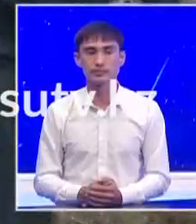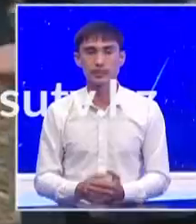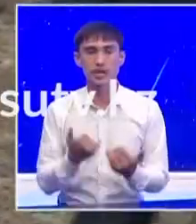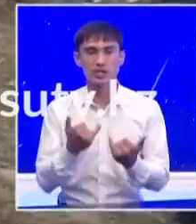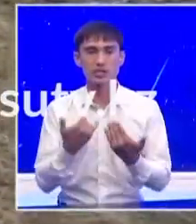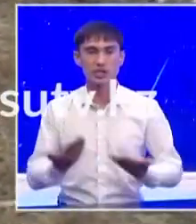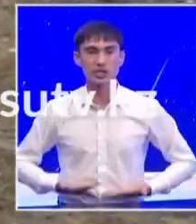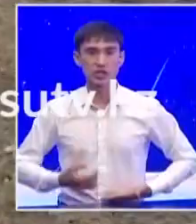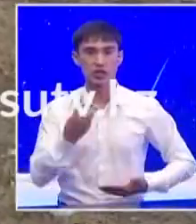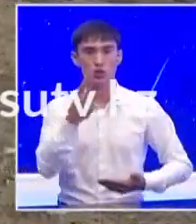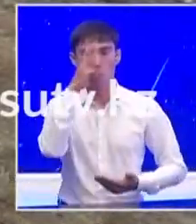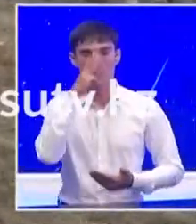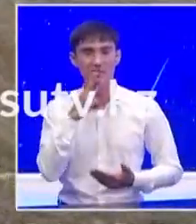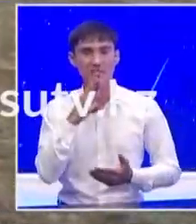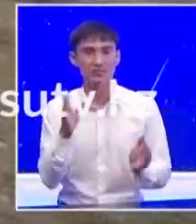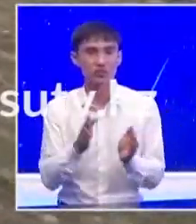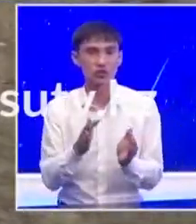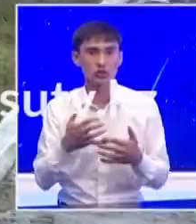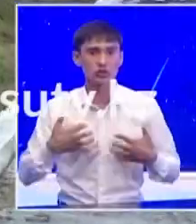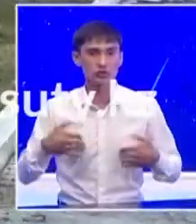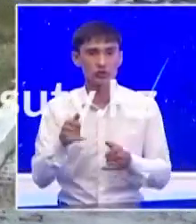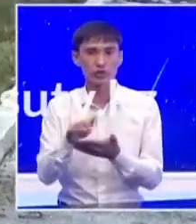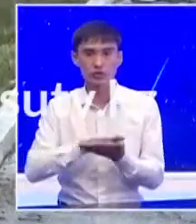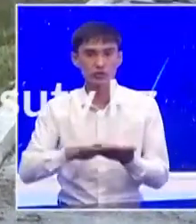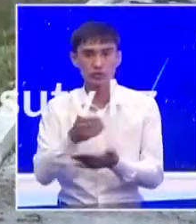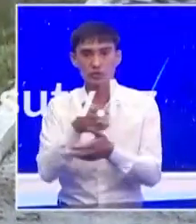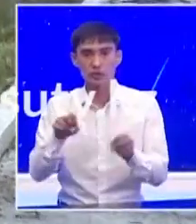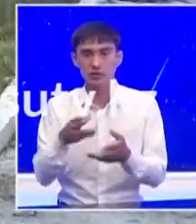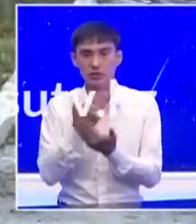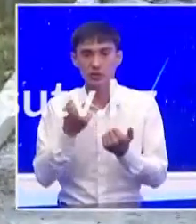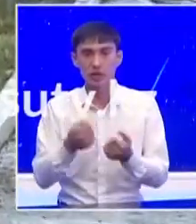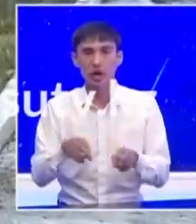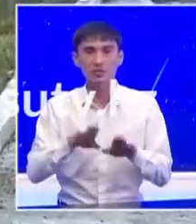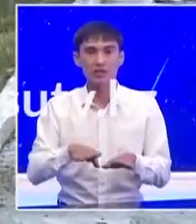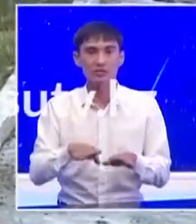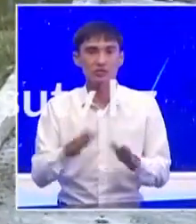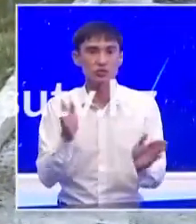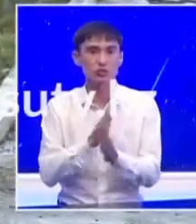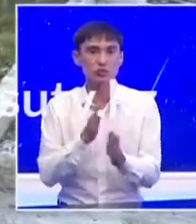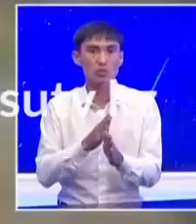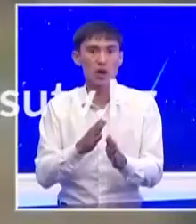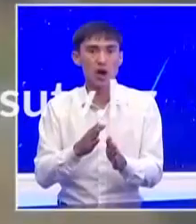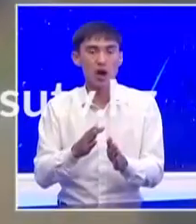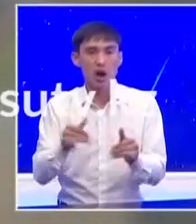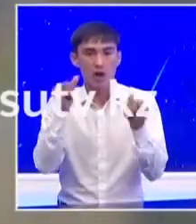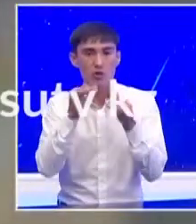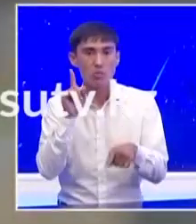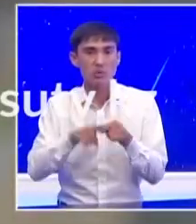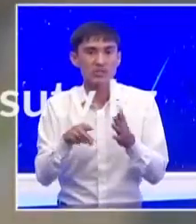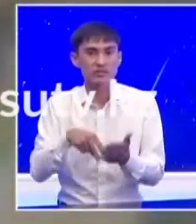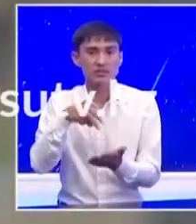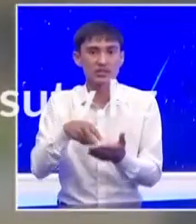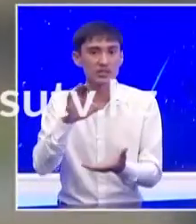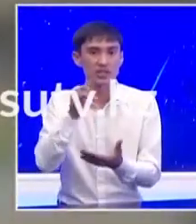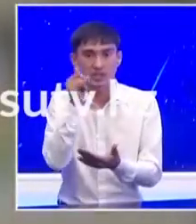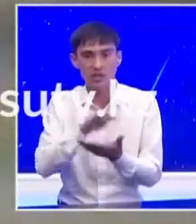Сейчас жизни 3-месячного найденыша ничего не угрожает. Оставшийся некогда на произвол судьбы, олененок быстро освоился в незнакомых